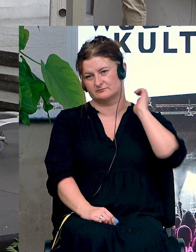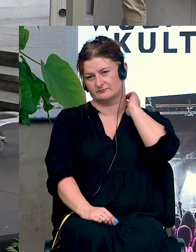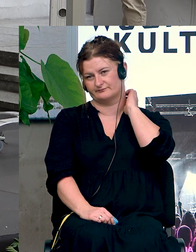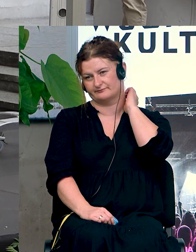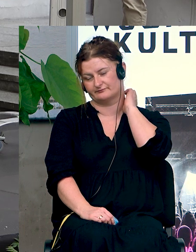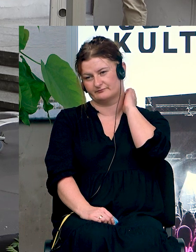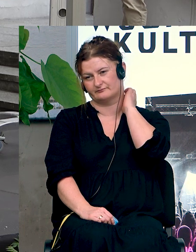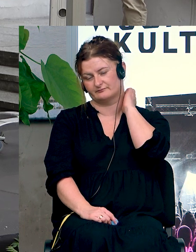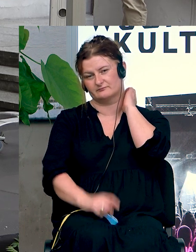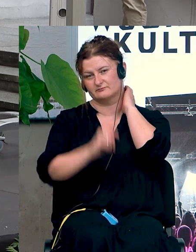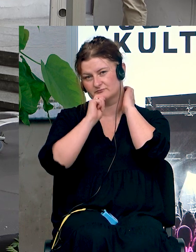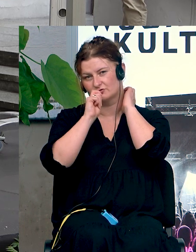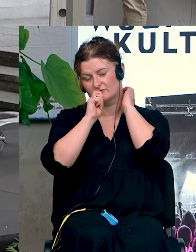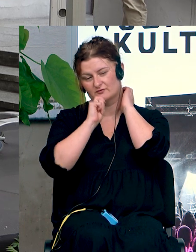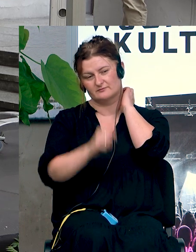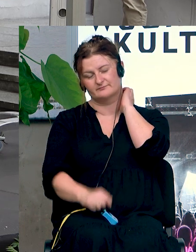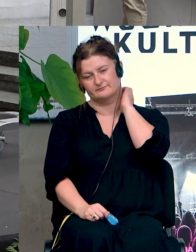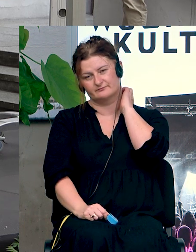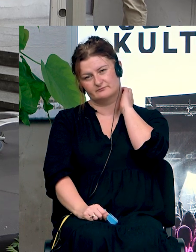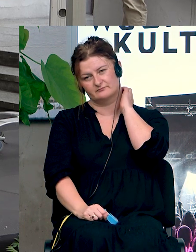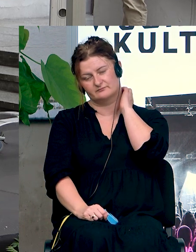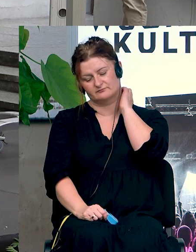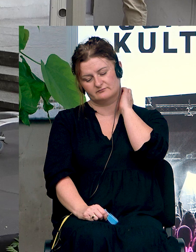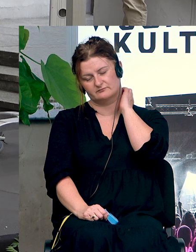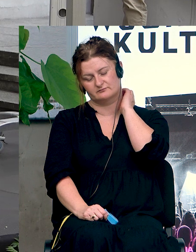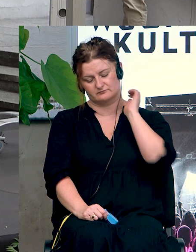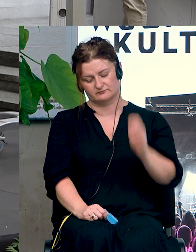Не знаю, як з мікрофоном подати пані, чи там, чи... А, є там, окей.